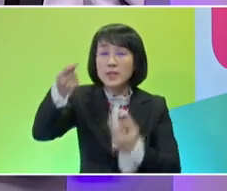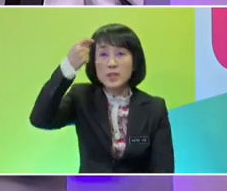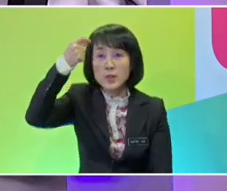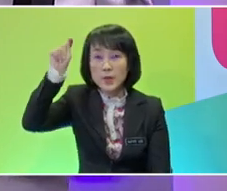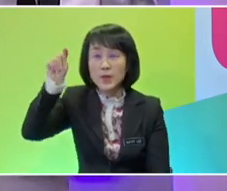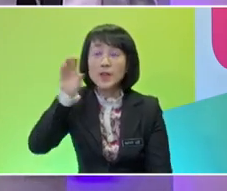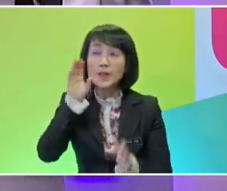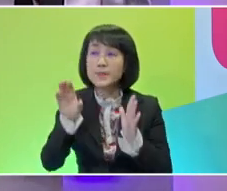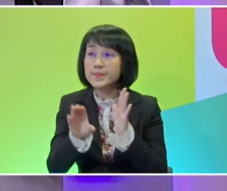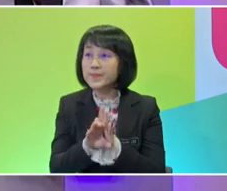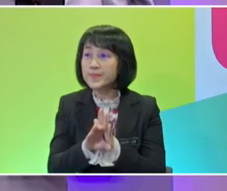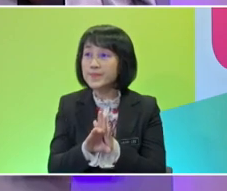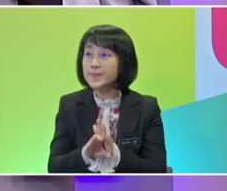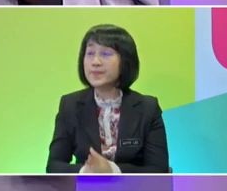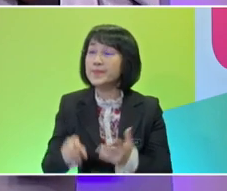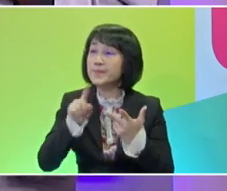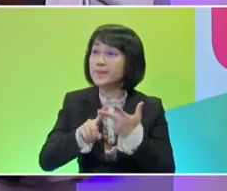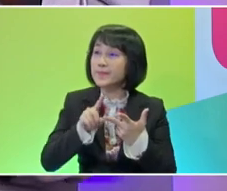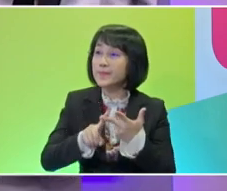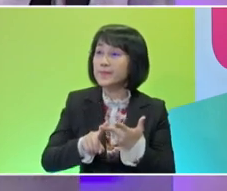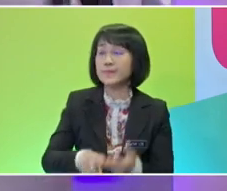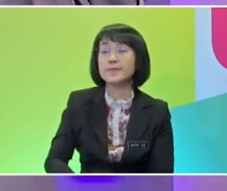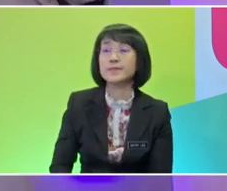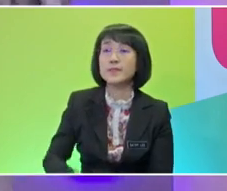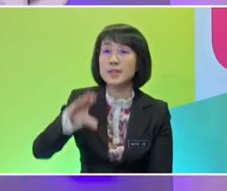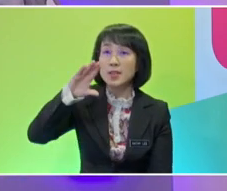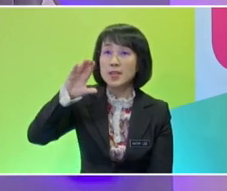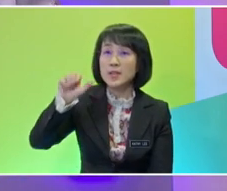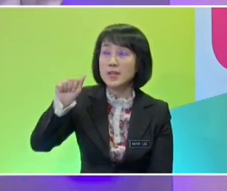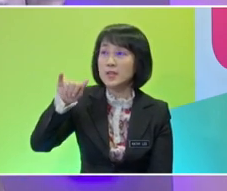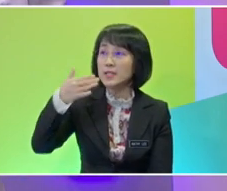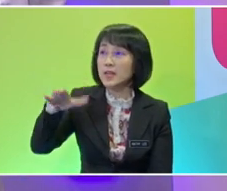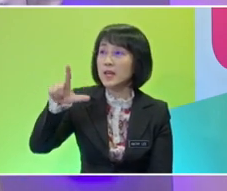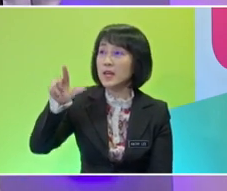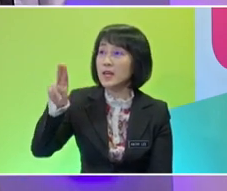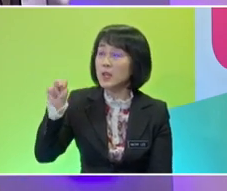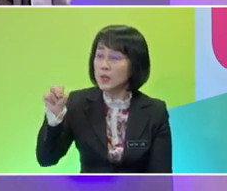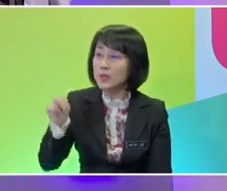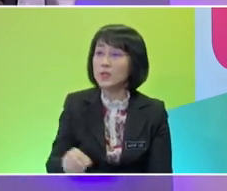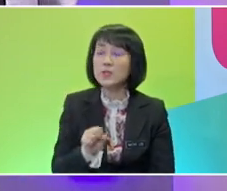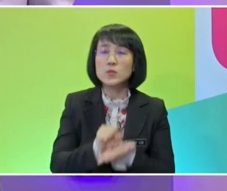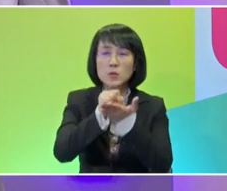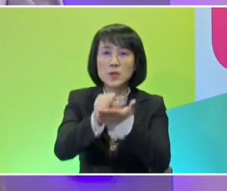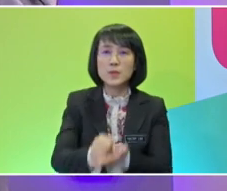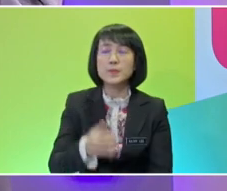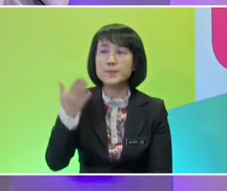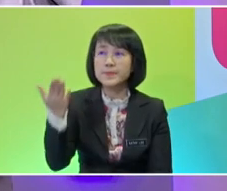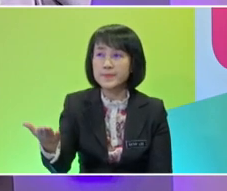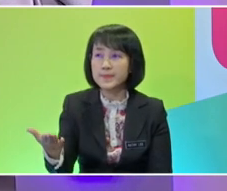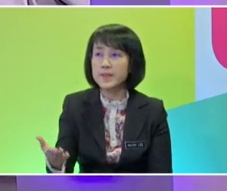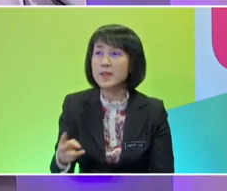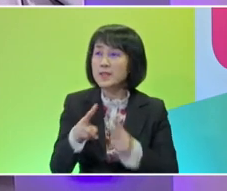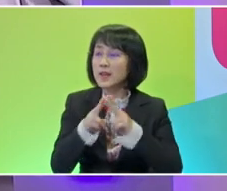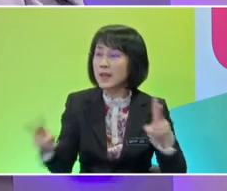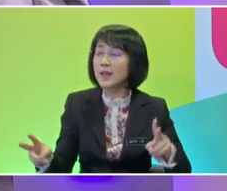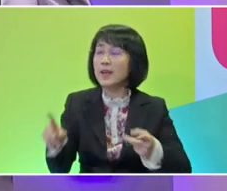kita-kita yang kan tadi yang ketiga yaitu sailun sumbangan beliau ini sangat berkaitan dengan sistem